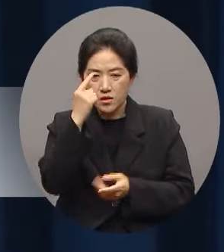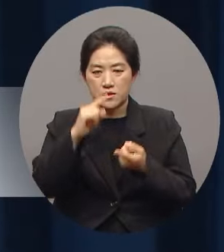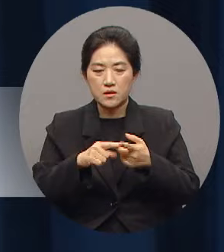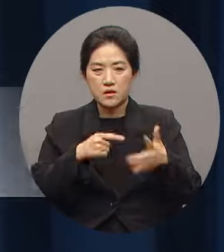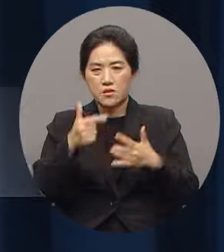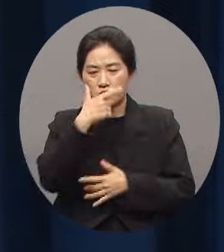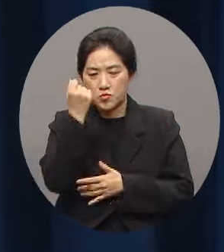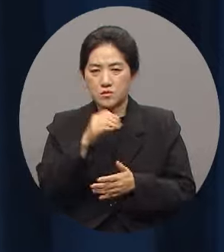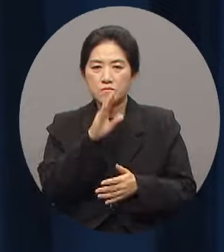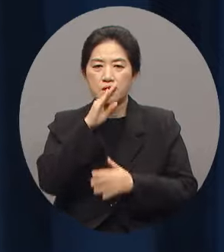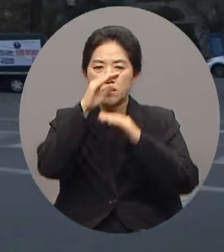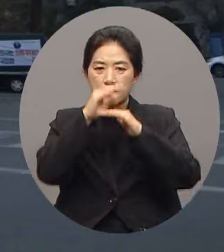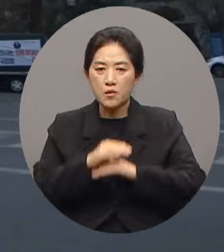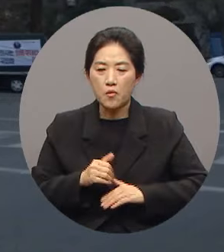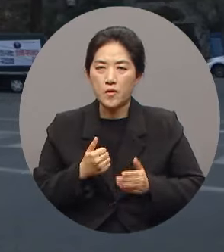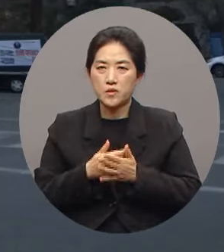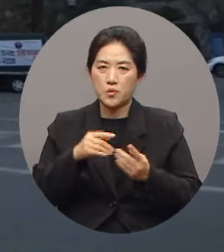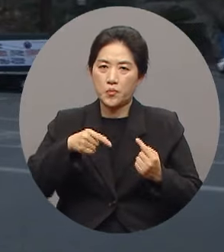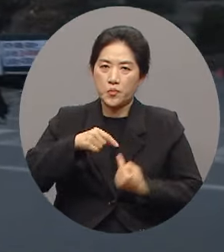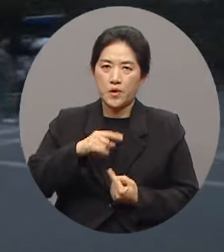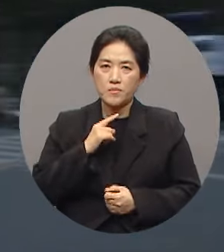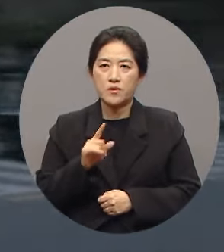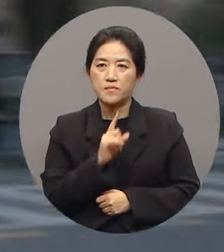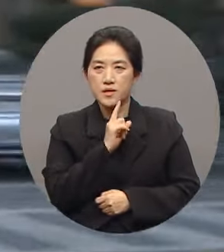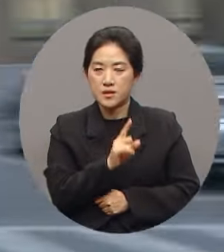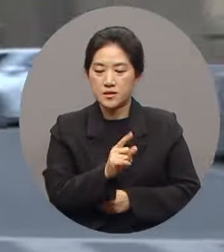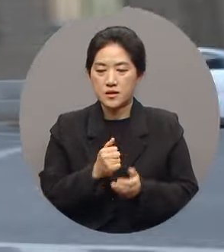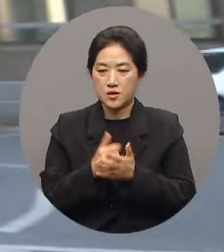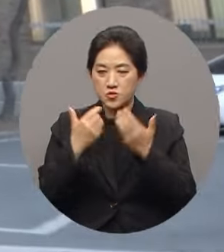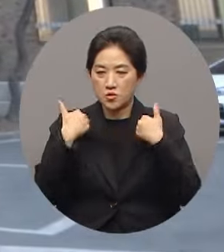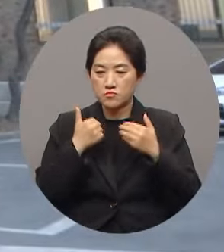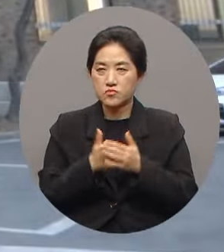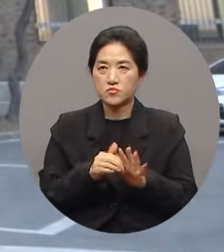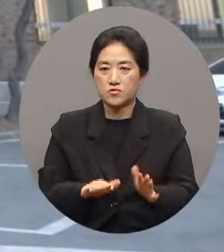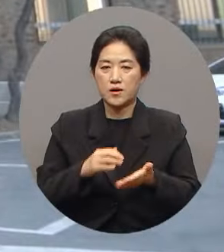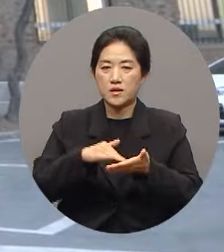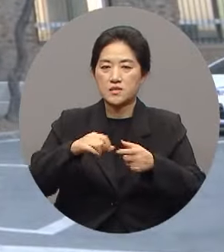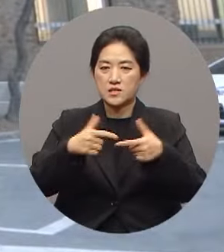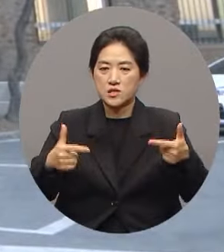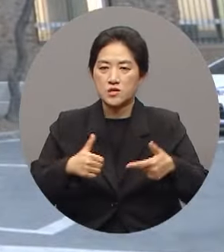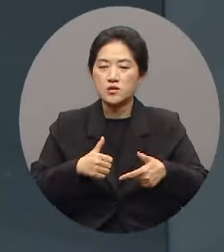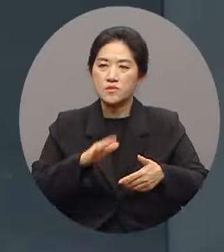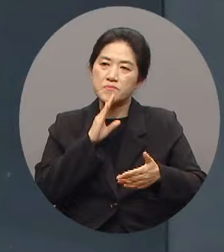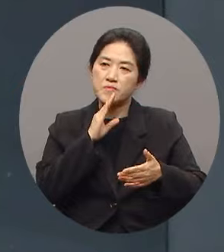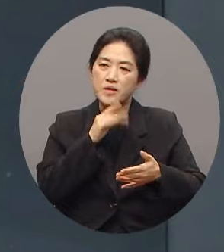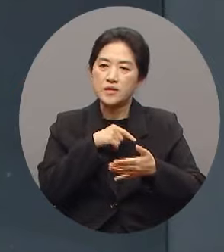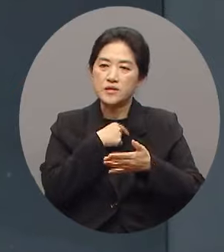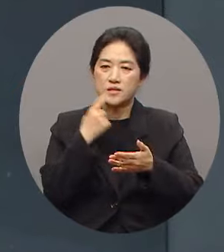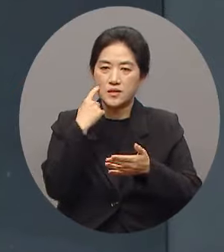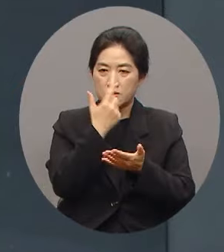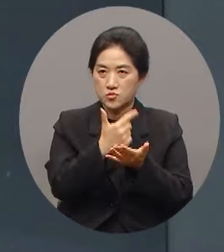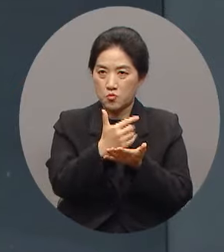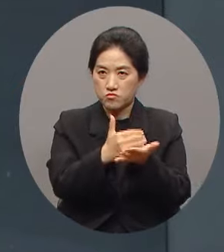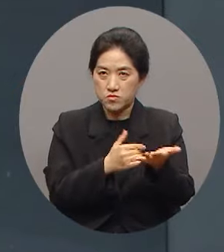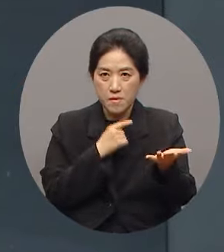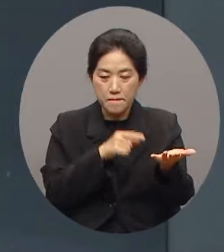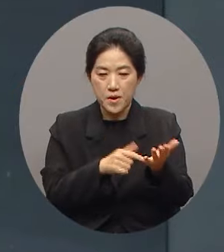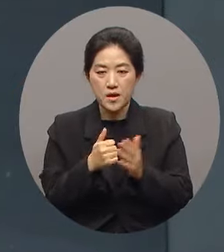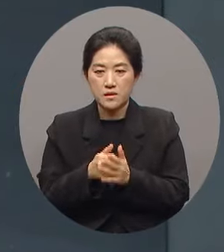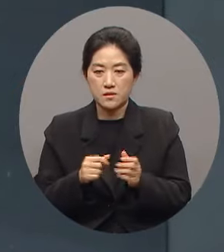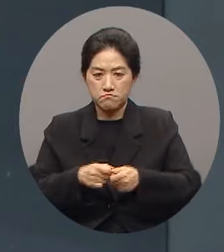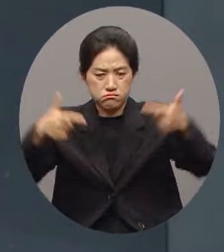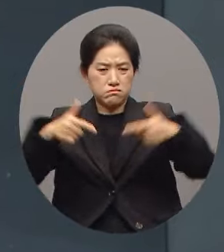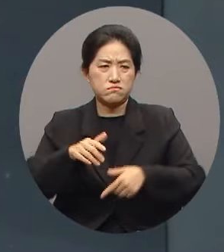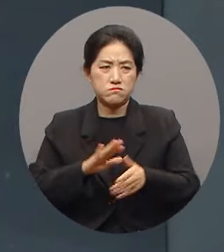있다고 비판했습니다. 이들은 정부가 증언 근거로 활용한 연구보고서 책임 저자들이 모두 급격한 증언이